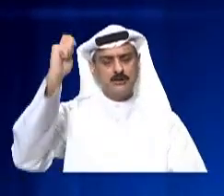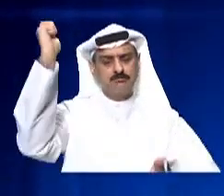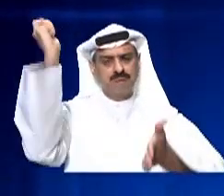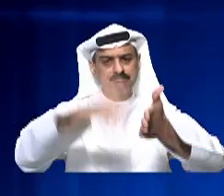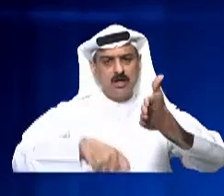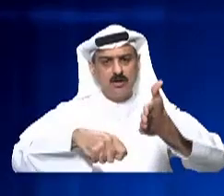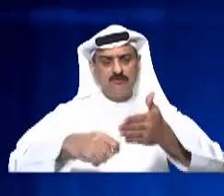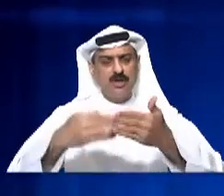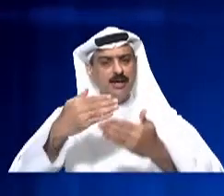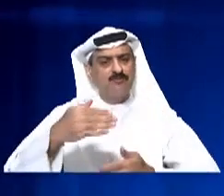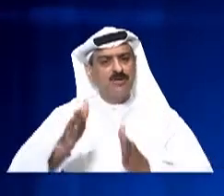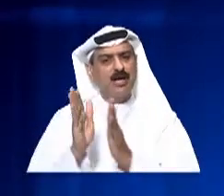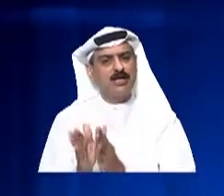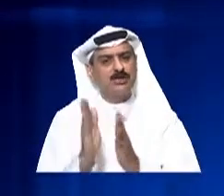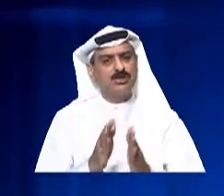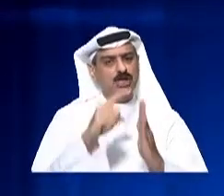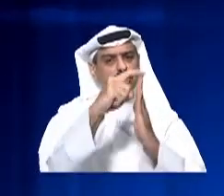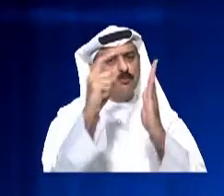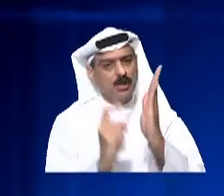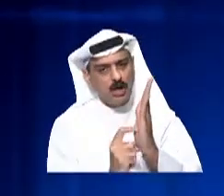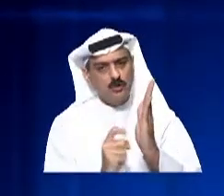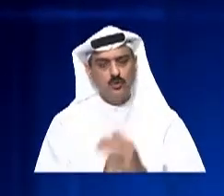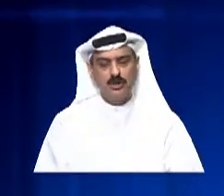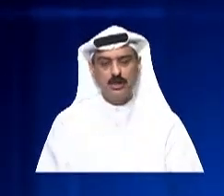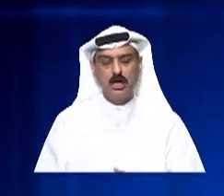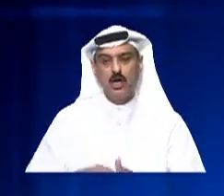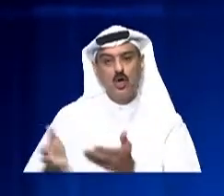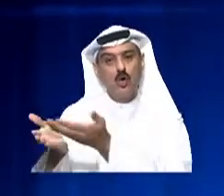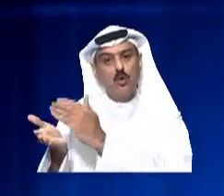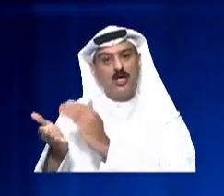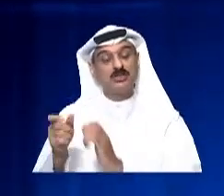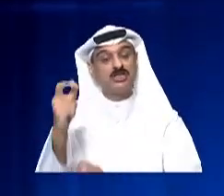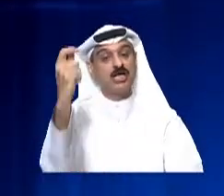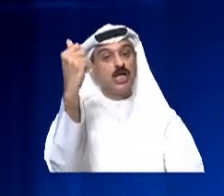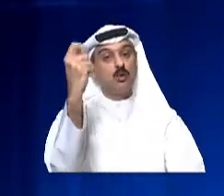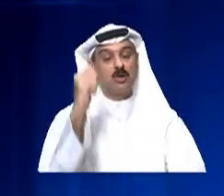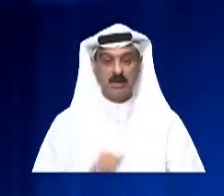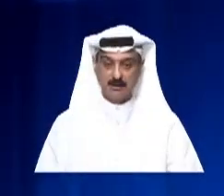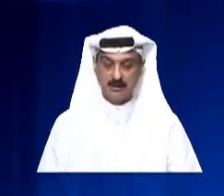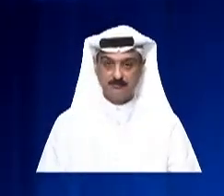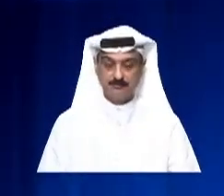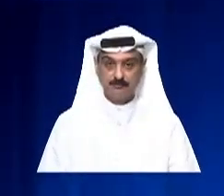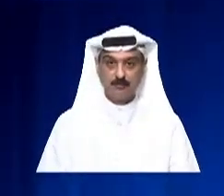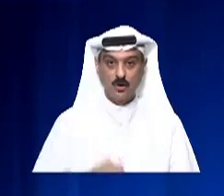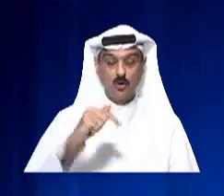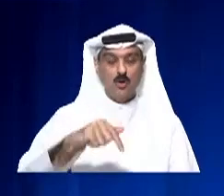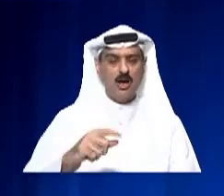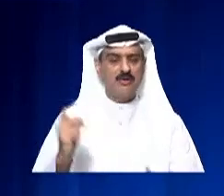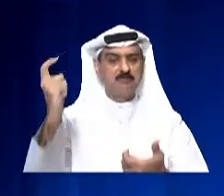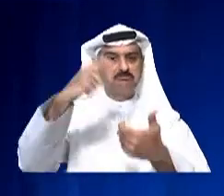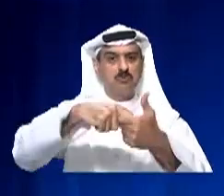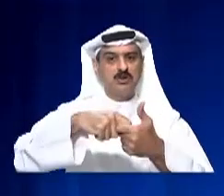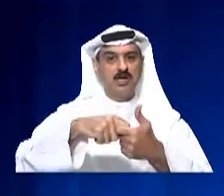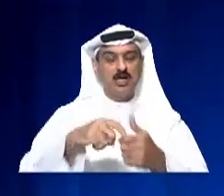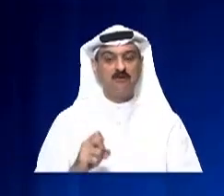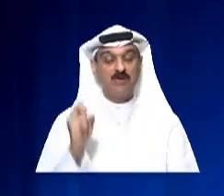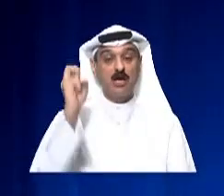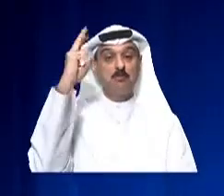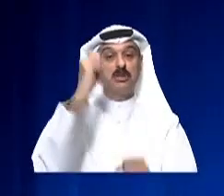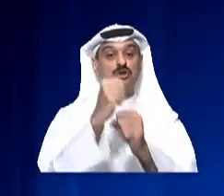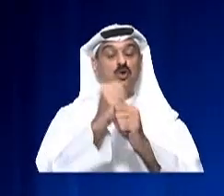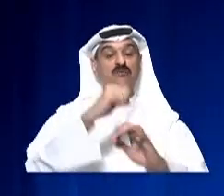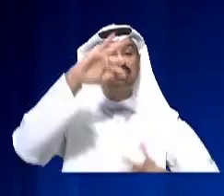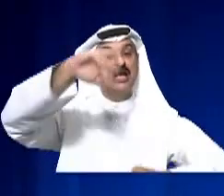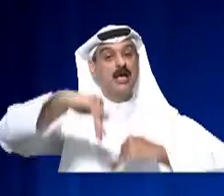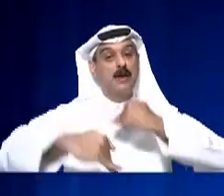شأنه ترتيب الأوضاع القانونية الفنية الاقتصادية والمالية القائمة والمتعلقة بنقل مشروع المدينة